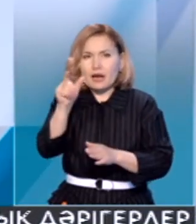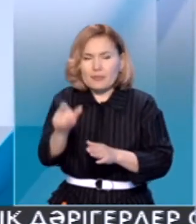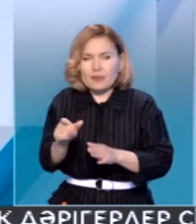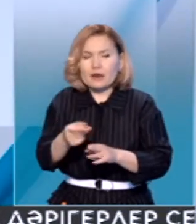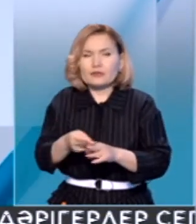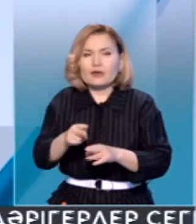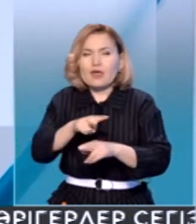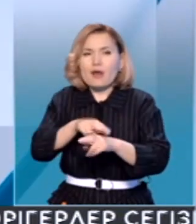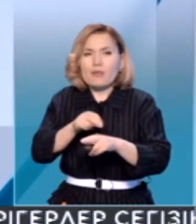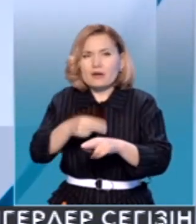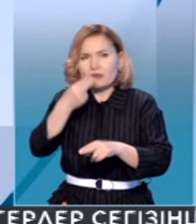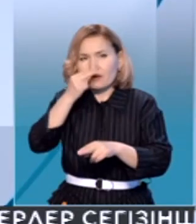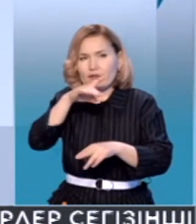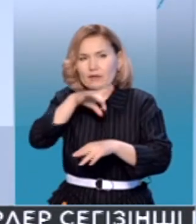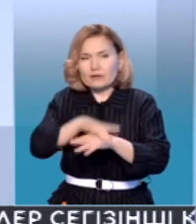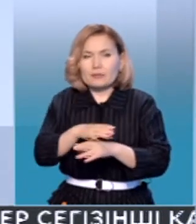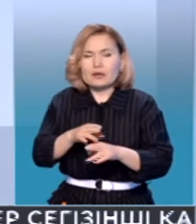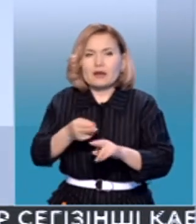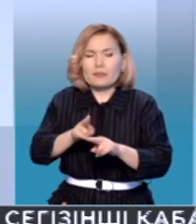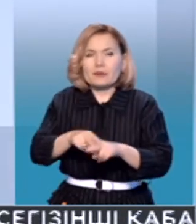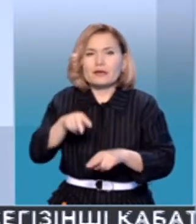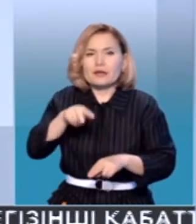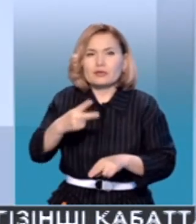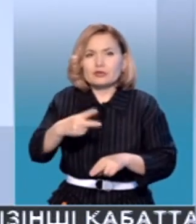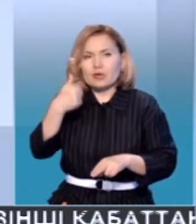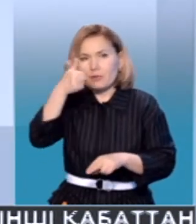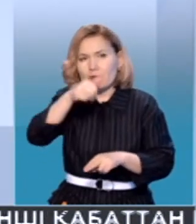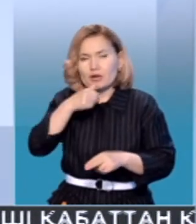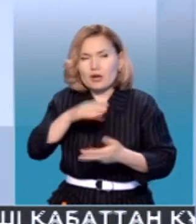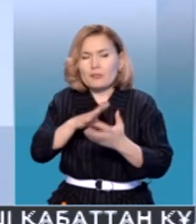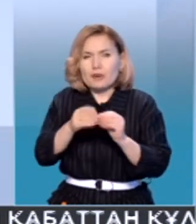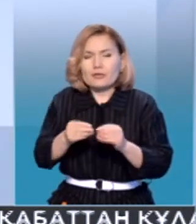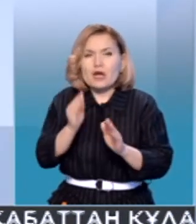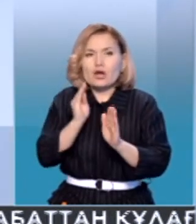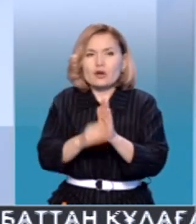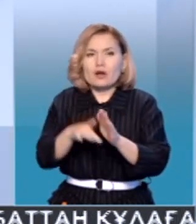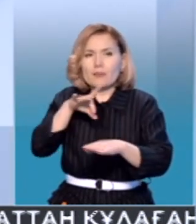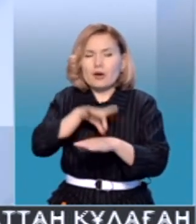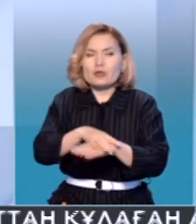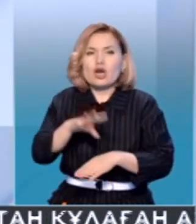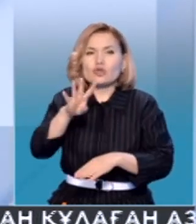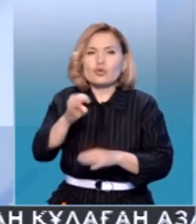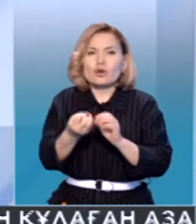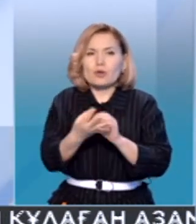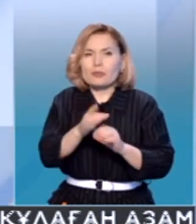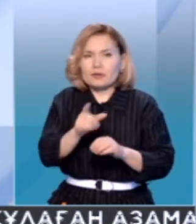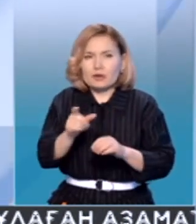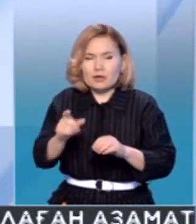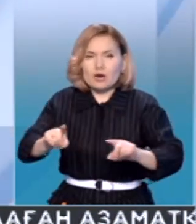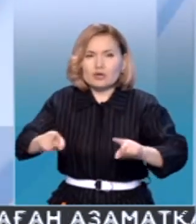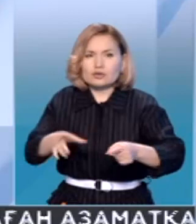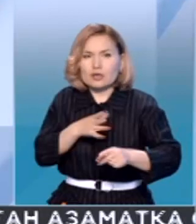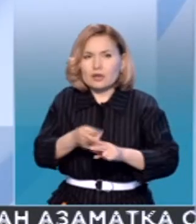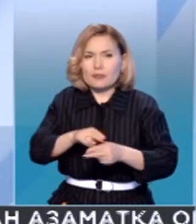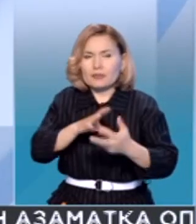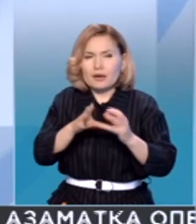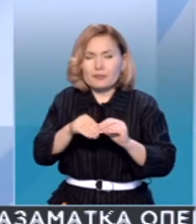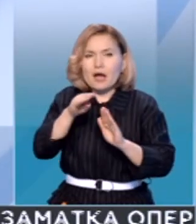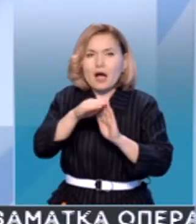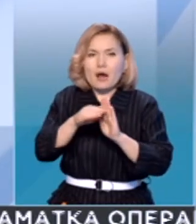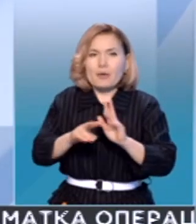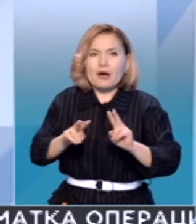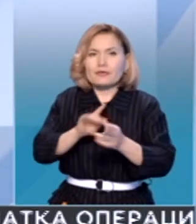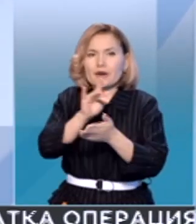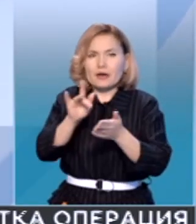ісі сотқа жөнелтілген. Жалпы жыл басынан бері жемқорлыққа қатысы бар деген күдікпен 414 азамат ұсталды. Бұл тізімде